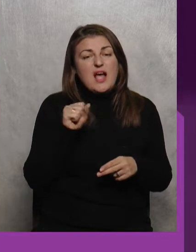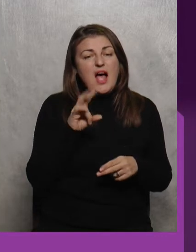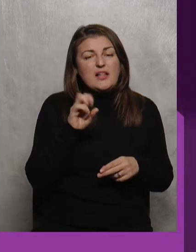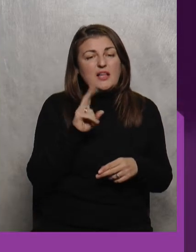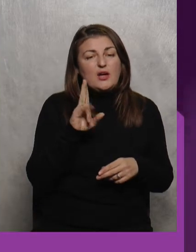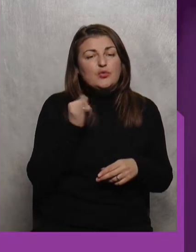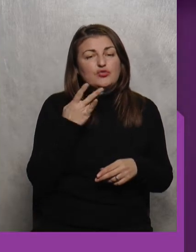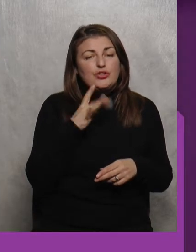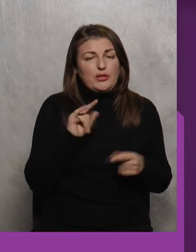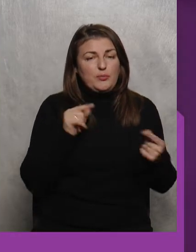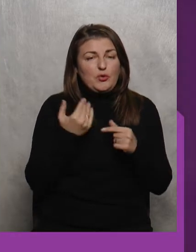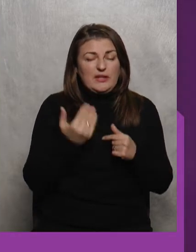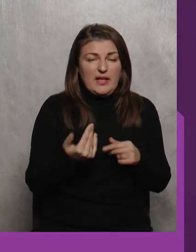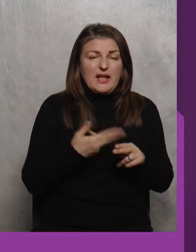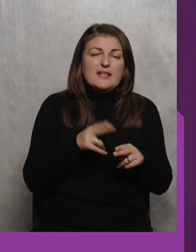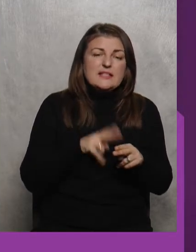Анна Кушнір проти неї. Це